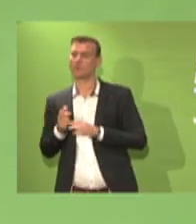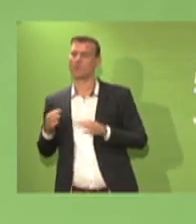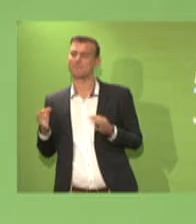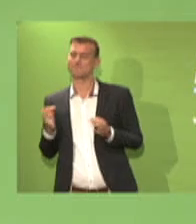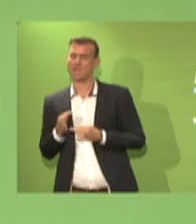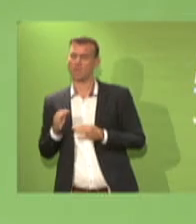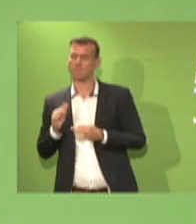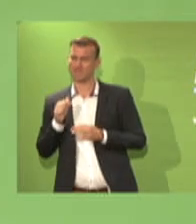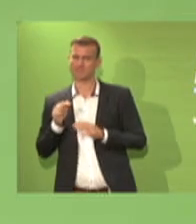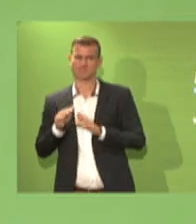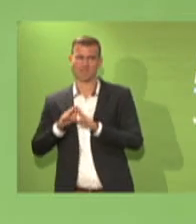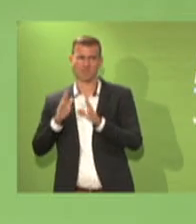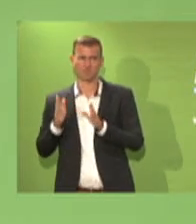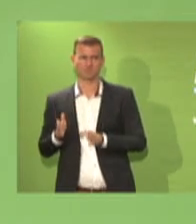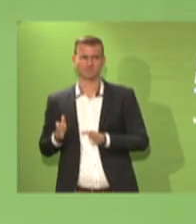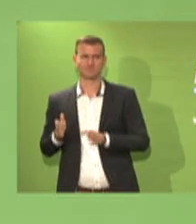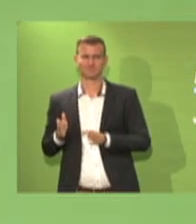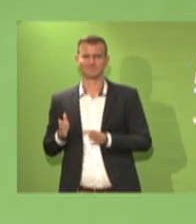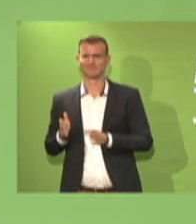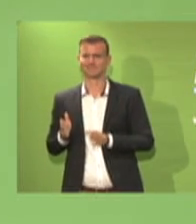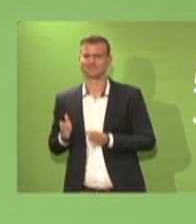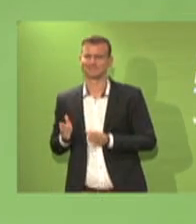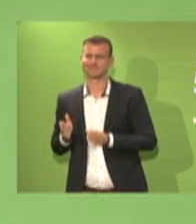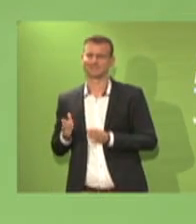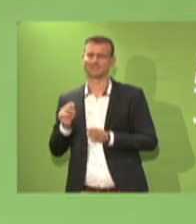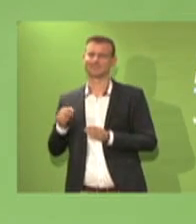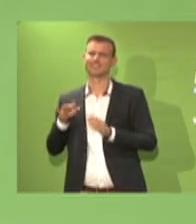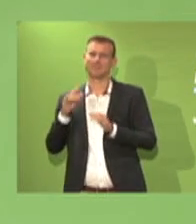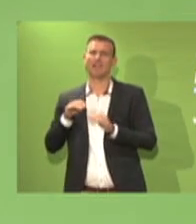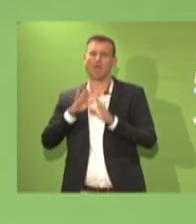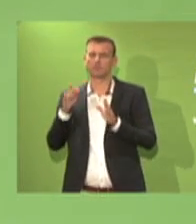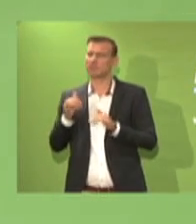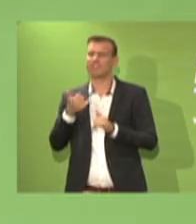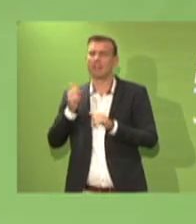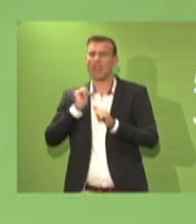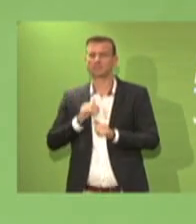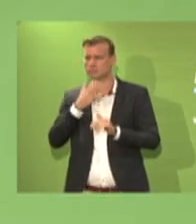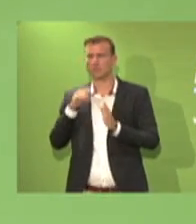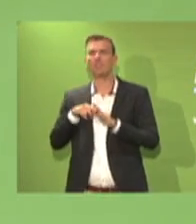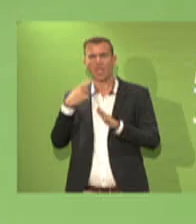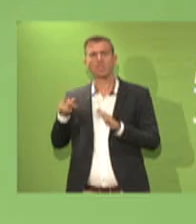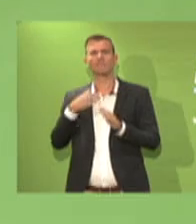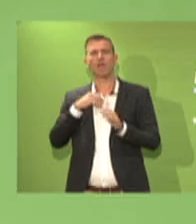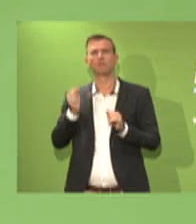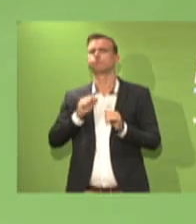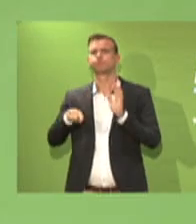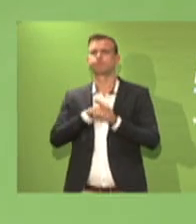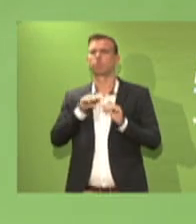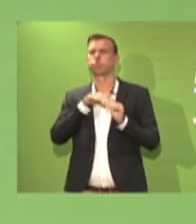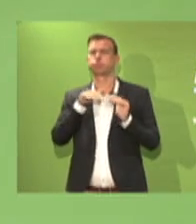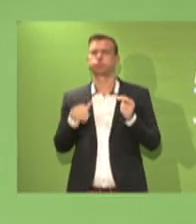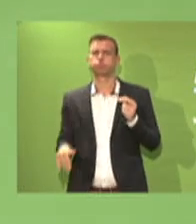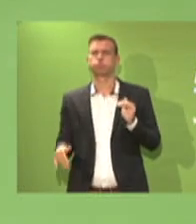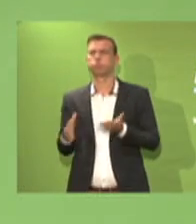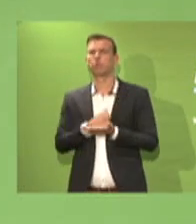die Häuser, wo die Menschen nicht hingehen, wo die Auslastung dann defizitär ist, wo die Häuser dann in den roten Zahlen richtig einmal absacken und dann